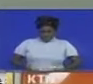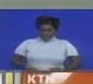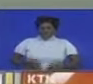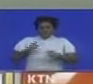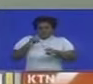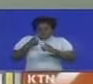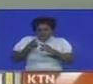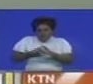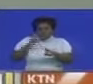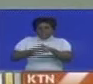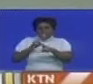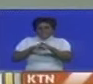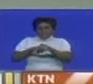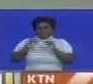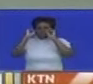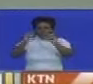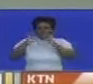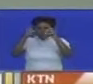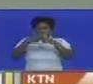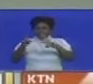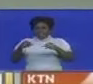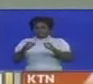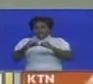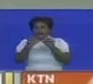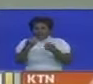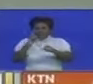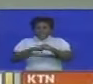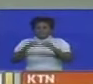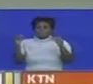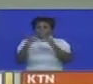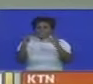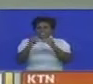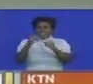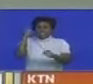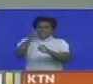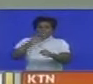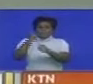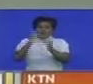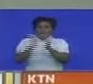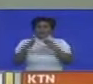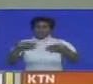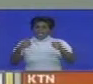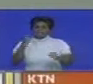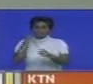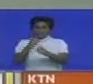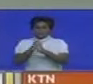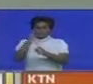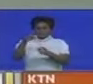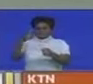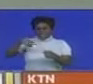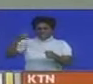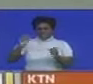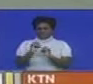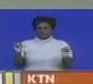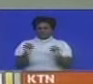mgomo wa madaktari kuanza. Haya yanajiri huku mkutano wa waziri wa leba na wahudumu wa afya kuonekana kutozaa matunda.